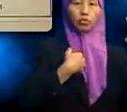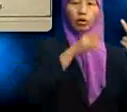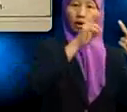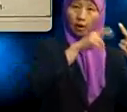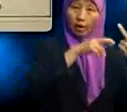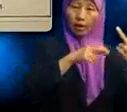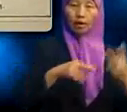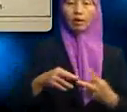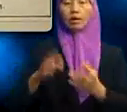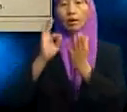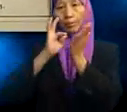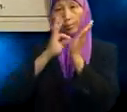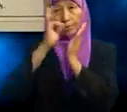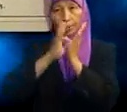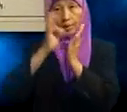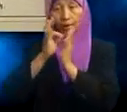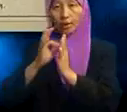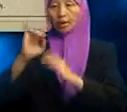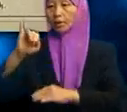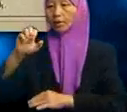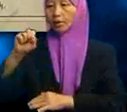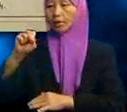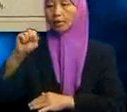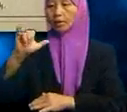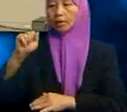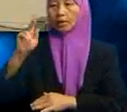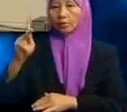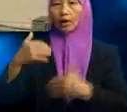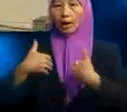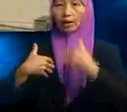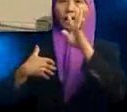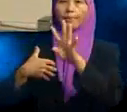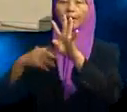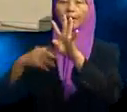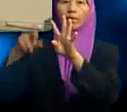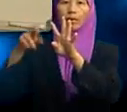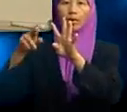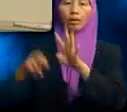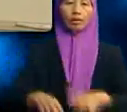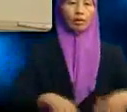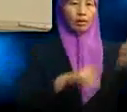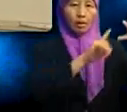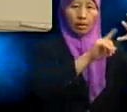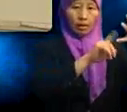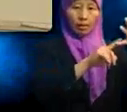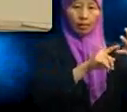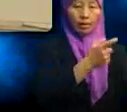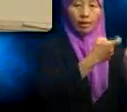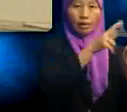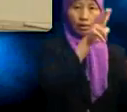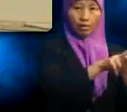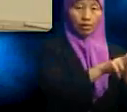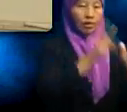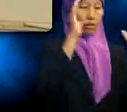rakaat. Manakala bilangan rakaat solat Isyak pula ada empat rakaat. Perbezaan yang keempat dari segi syarat sah.